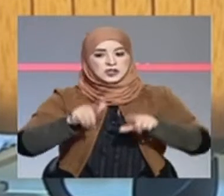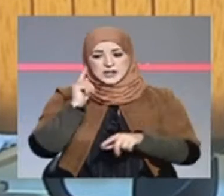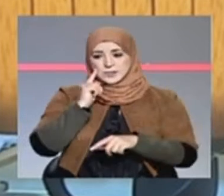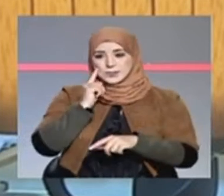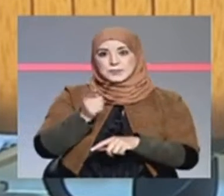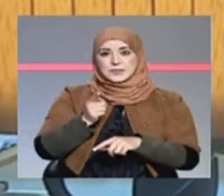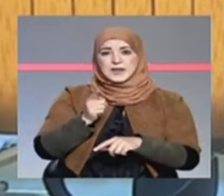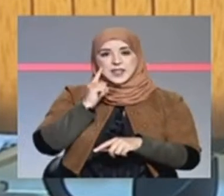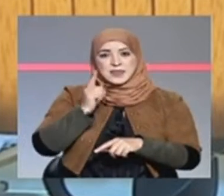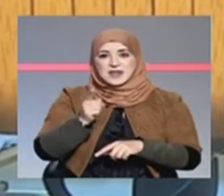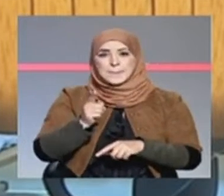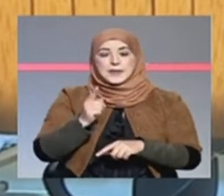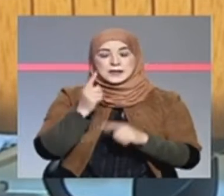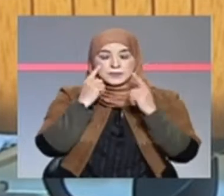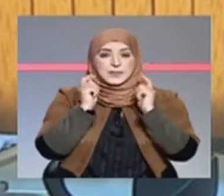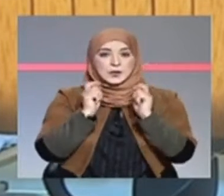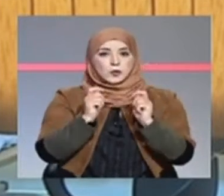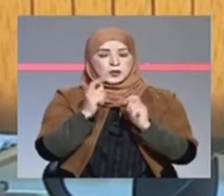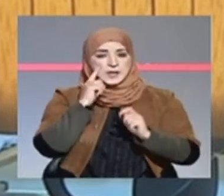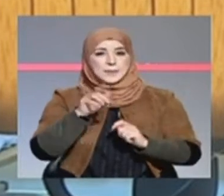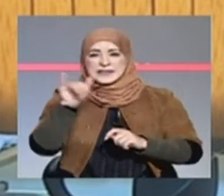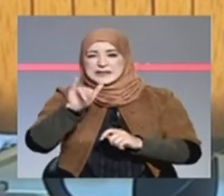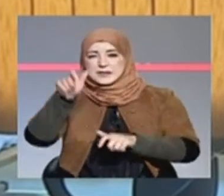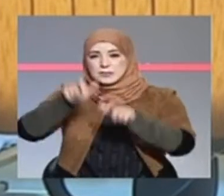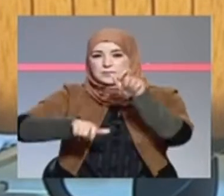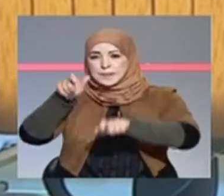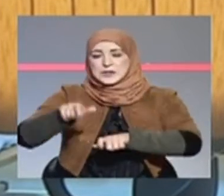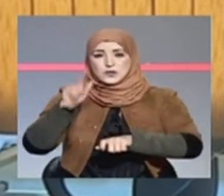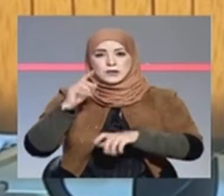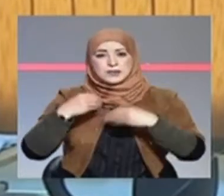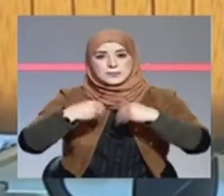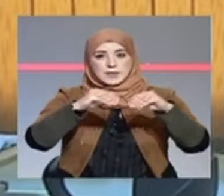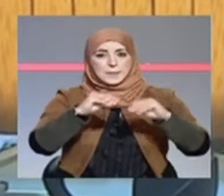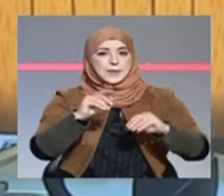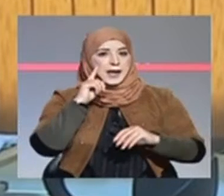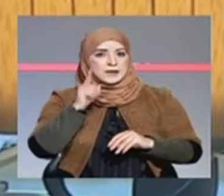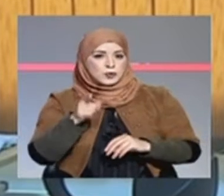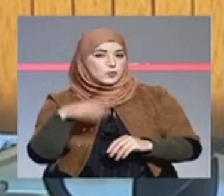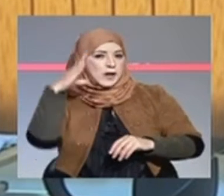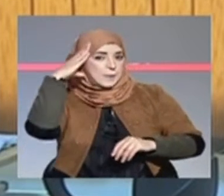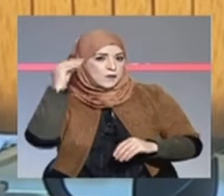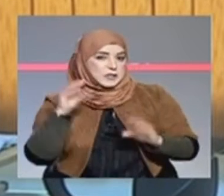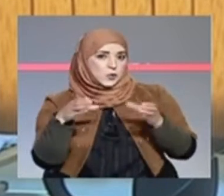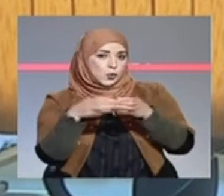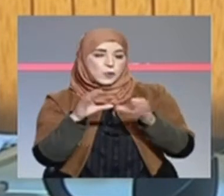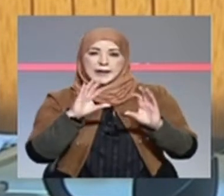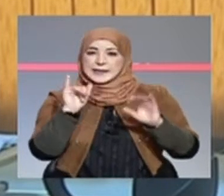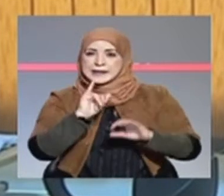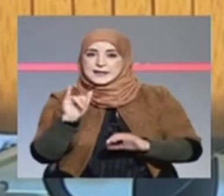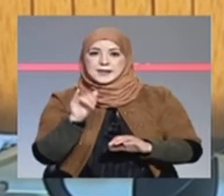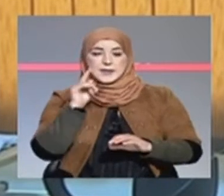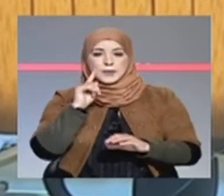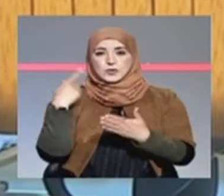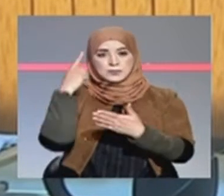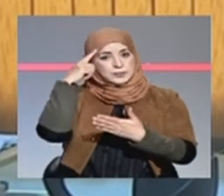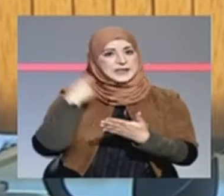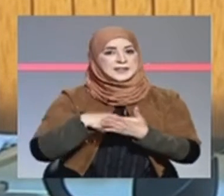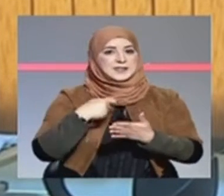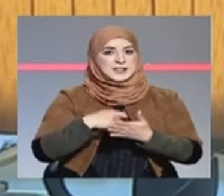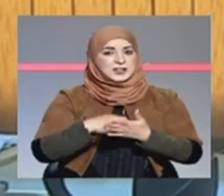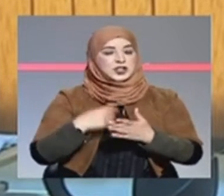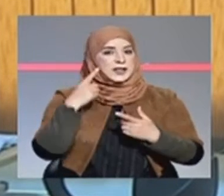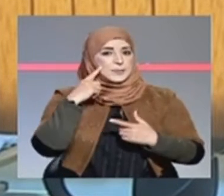هويه التاجر التثبت من معامله يشوف اراء ال ال مختلف الحرفاء بالنسبه اللي قاموا بشراء على الخط